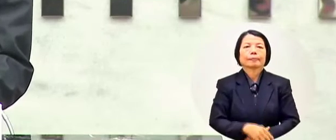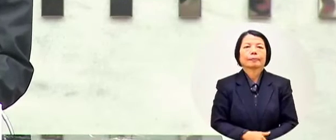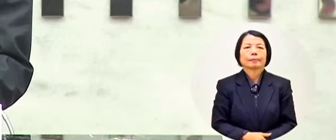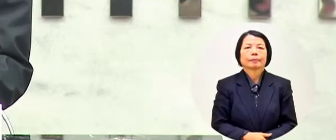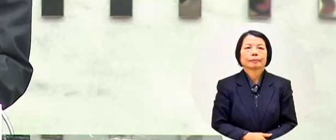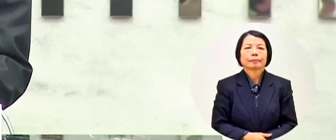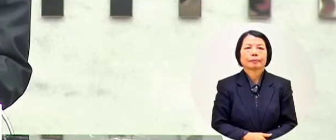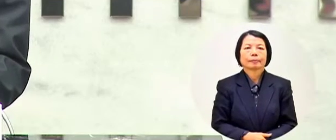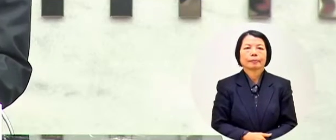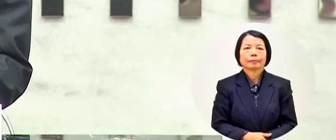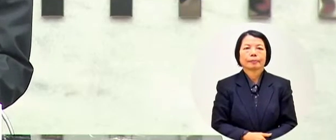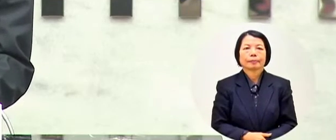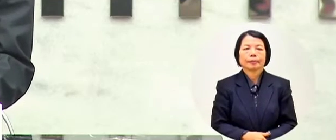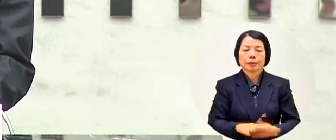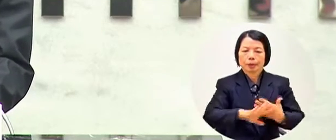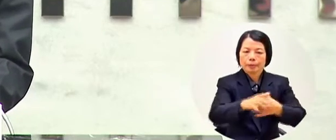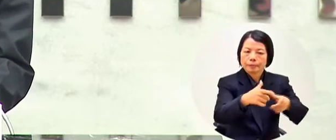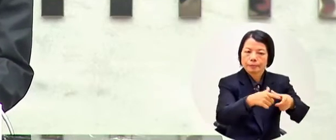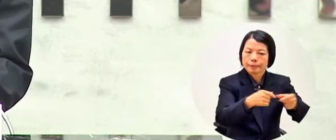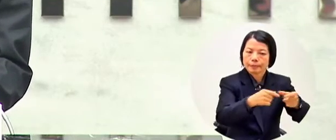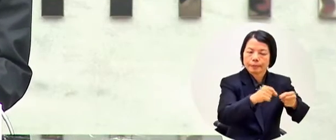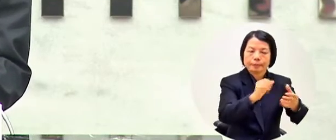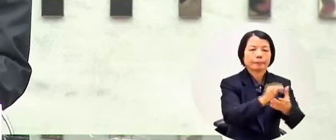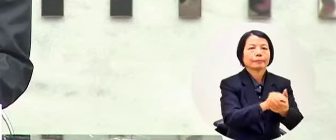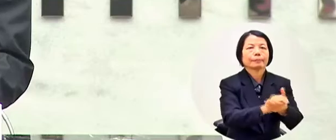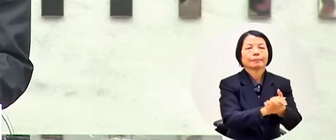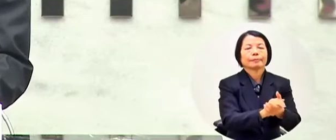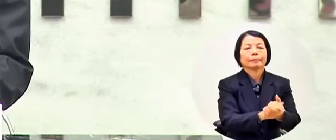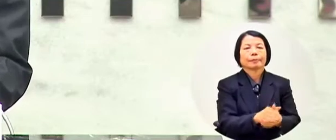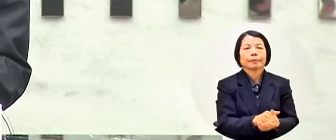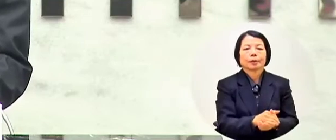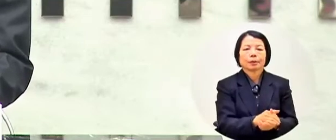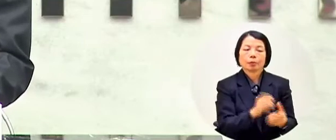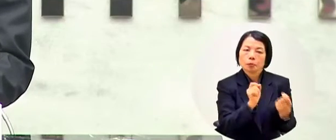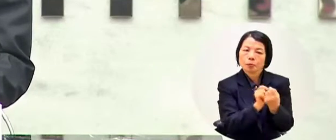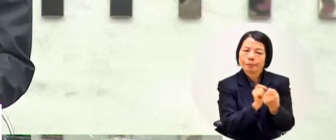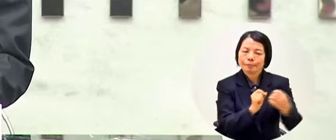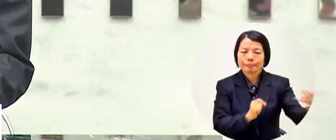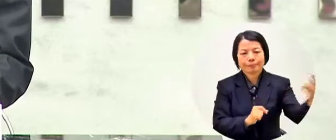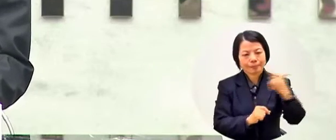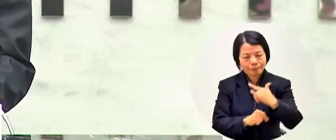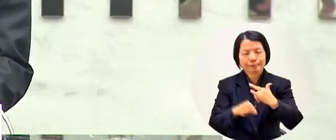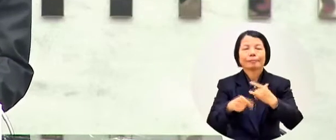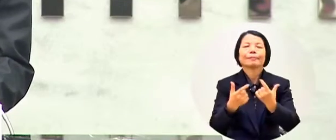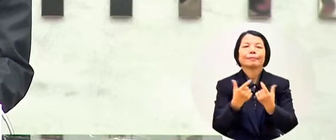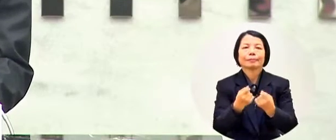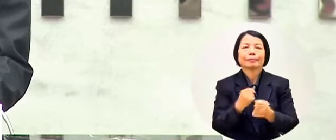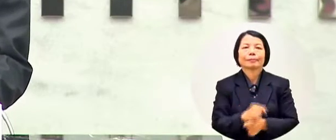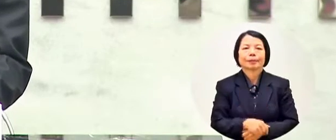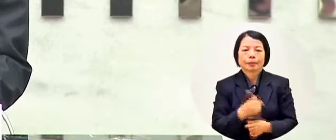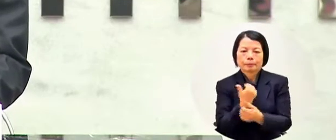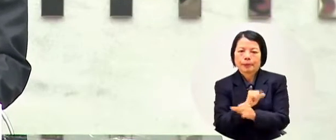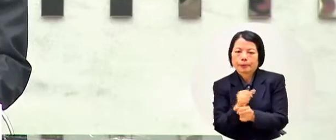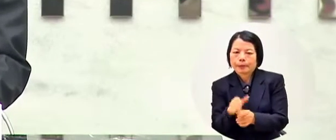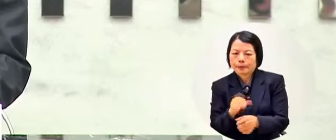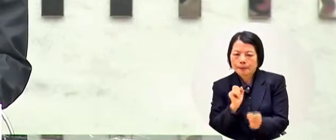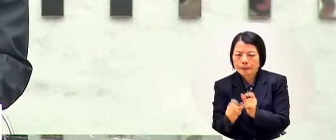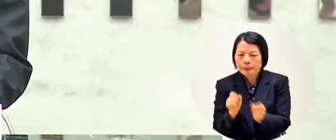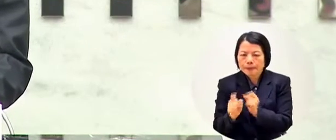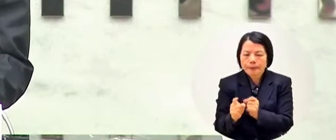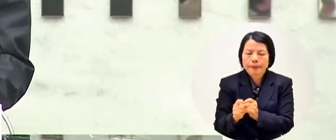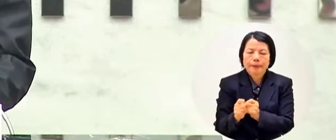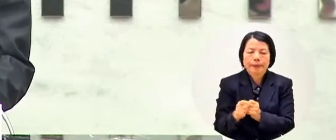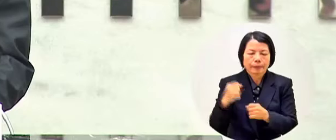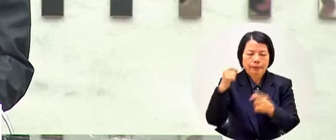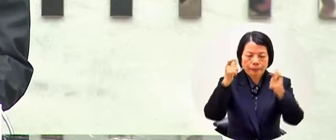外，日本方面的朋友呢，也最近来了高雄，考虑采购我们高雄的农产品跟渔